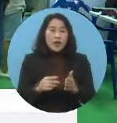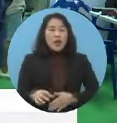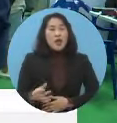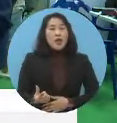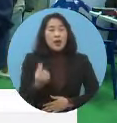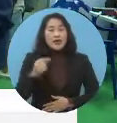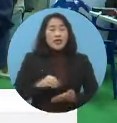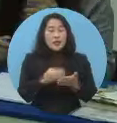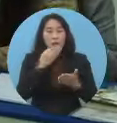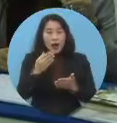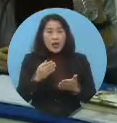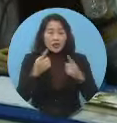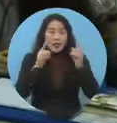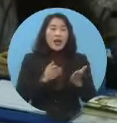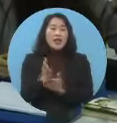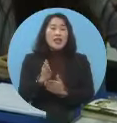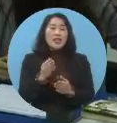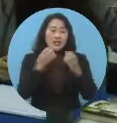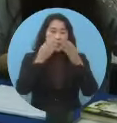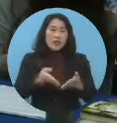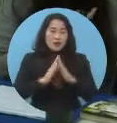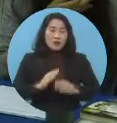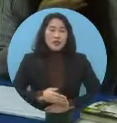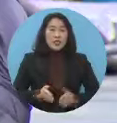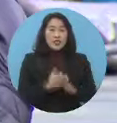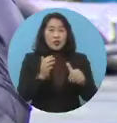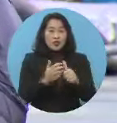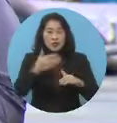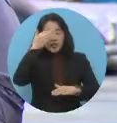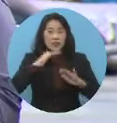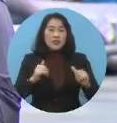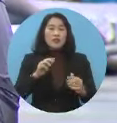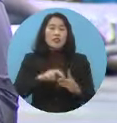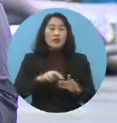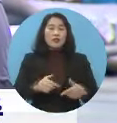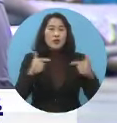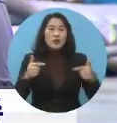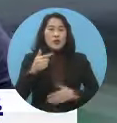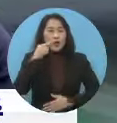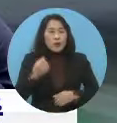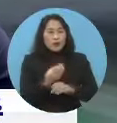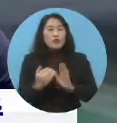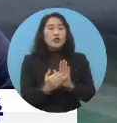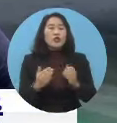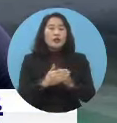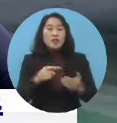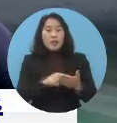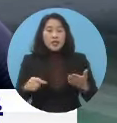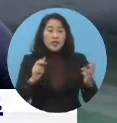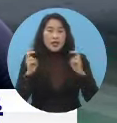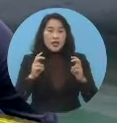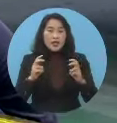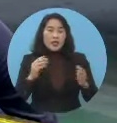취업 형개 약학과 신설을 지원합니다 시군 청년 센터를 늘리고 일본에 수출 규제에 피해 업체의 최대의 3억원까지